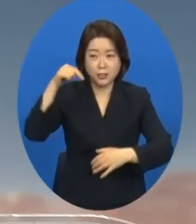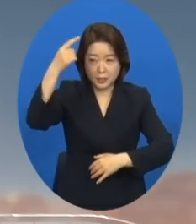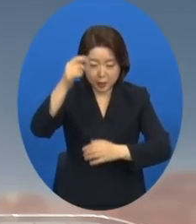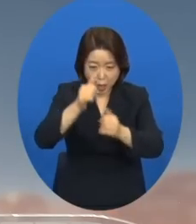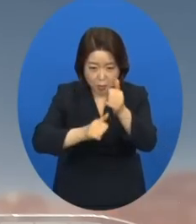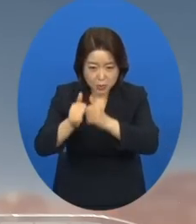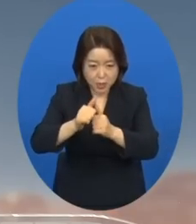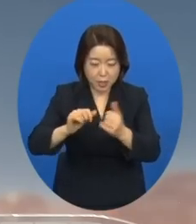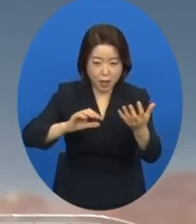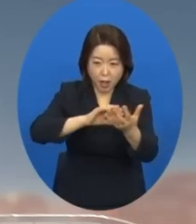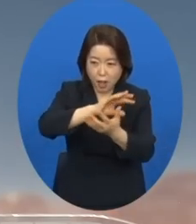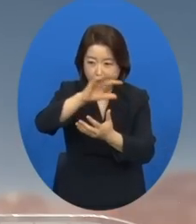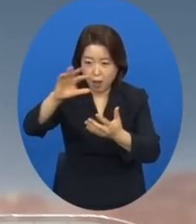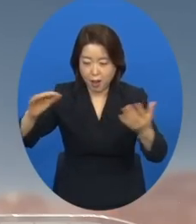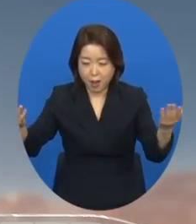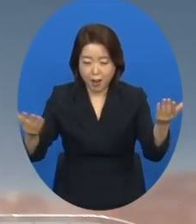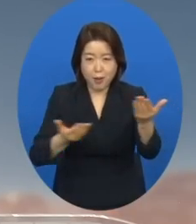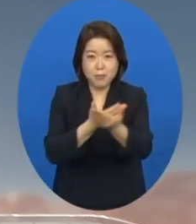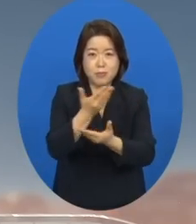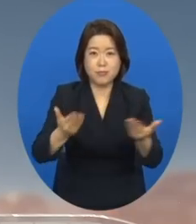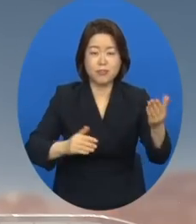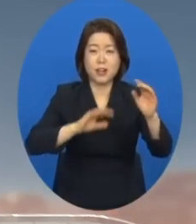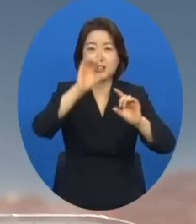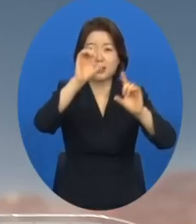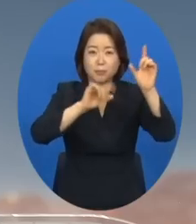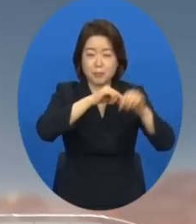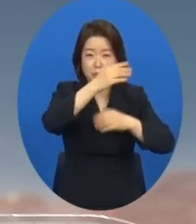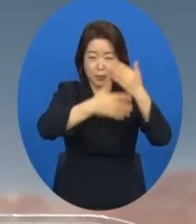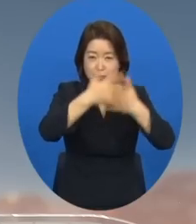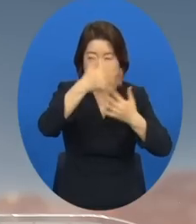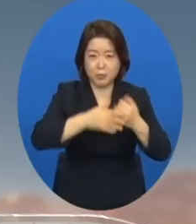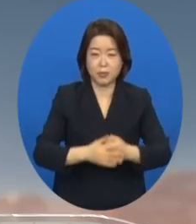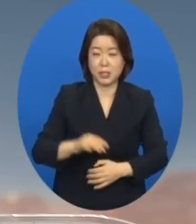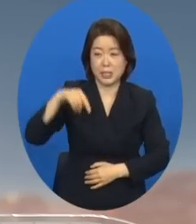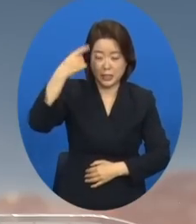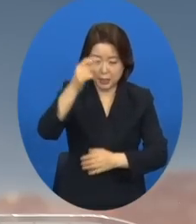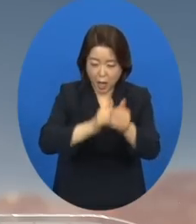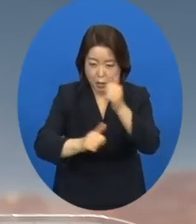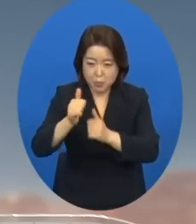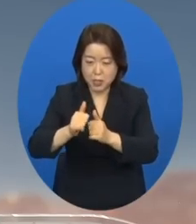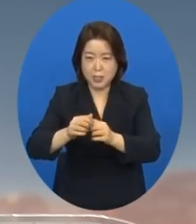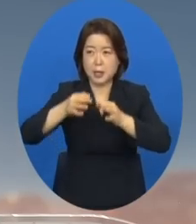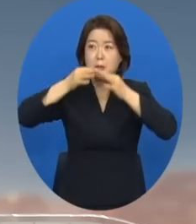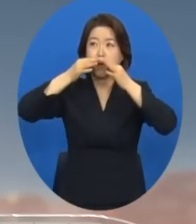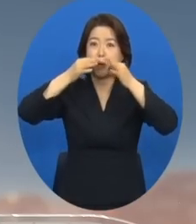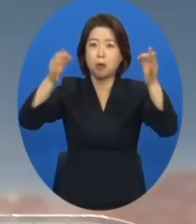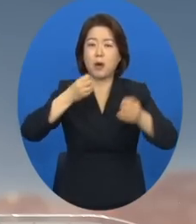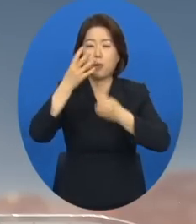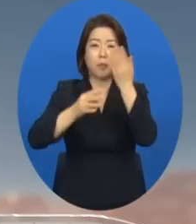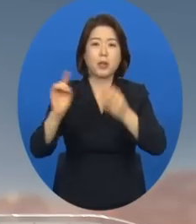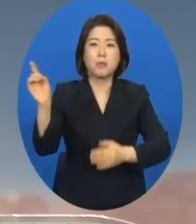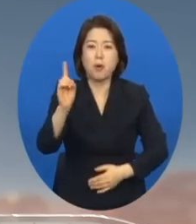상황이었습니다 근데 다음 세대 입술에서 울려 퍼진 고백이 뭐였어요